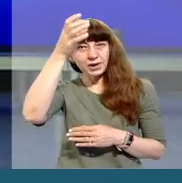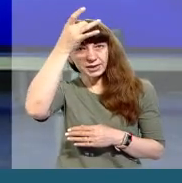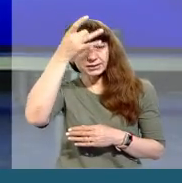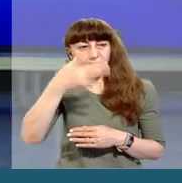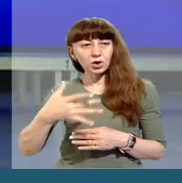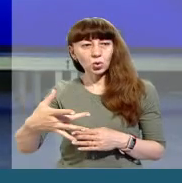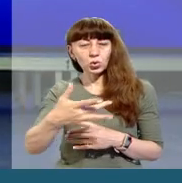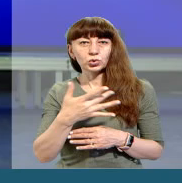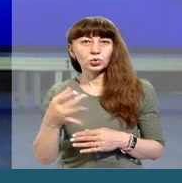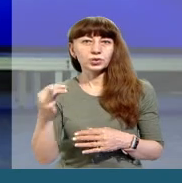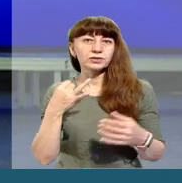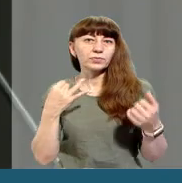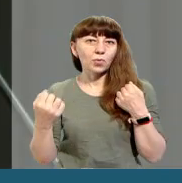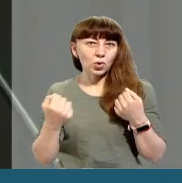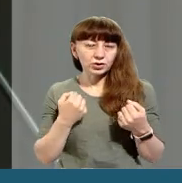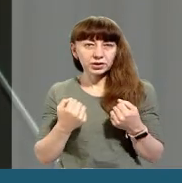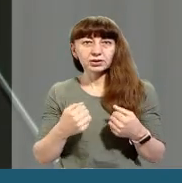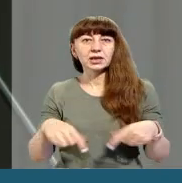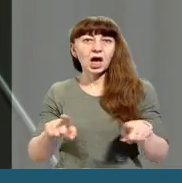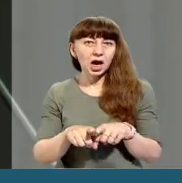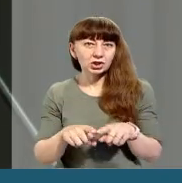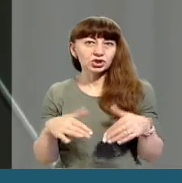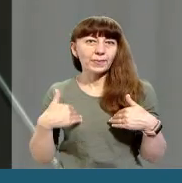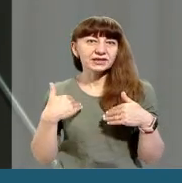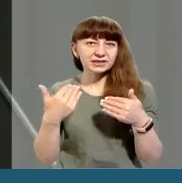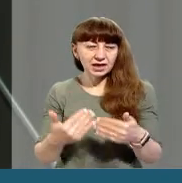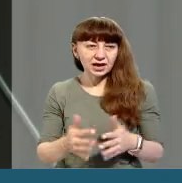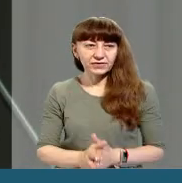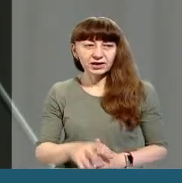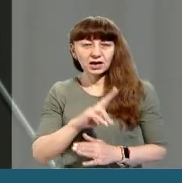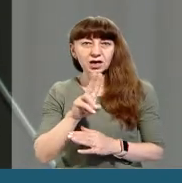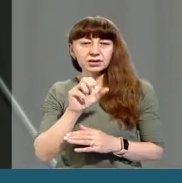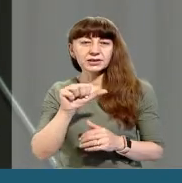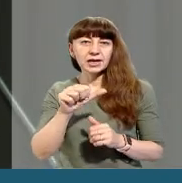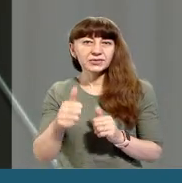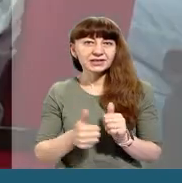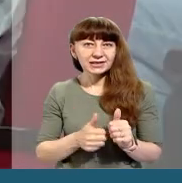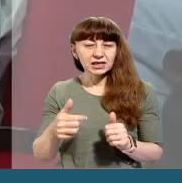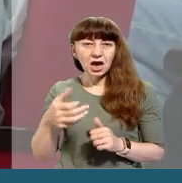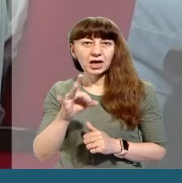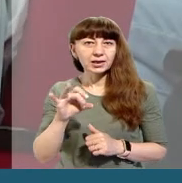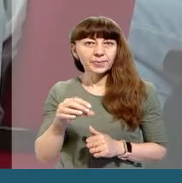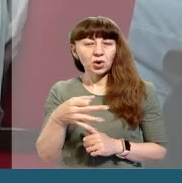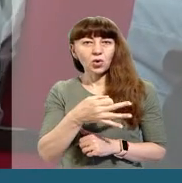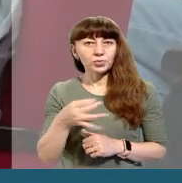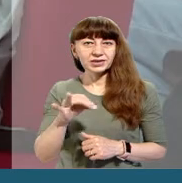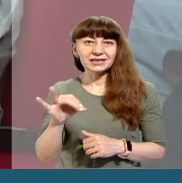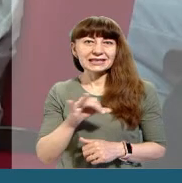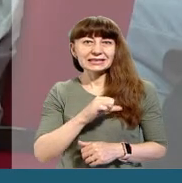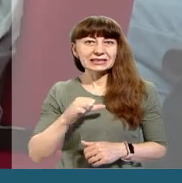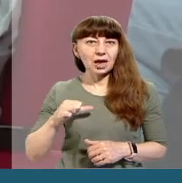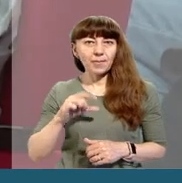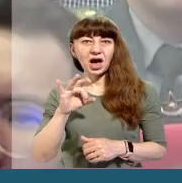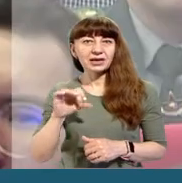бағытта көзге түскен азаматтарды облыс әкімінің орынбасарымен қатар қала әкімі де елеусіз қалдырмады. Халықтың алғысын арқалап